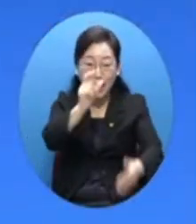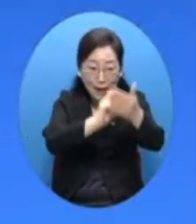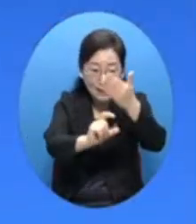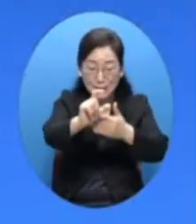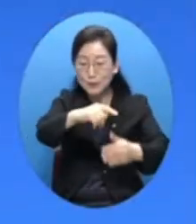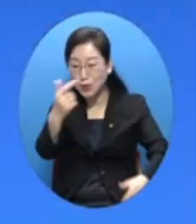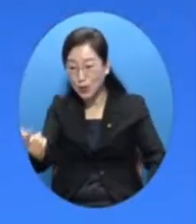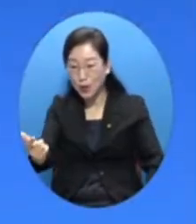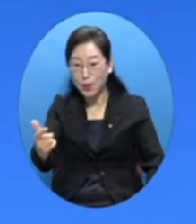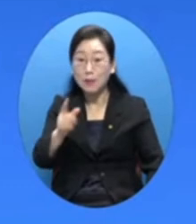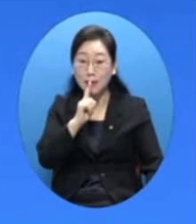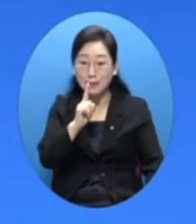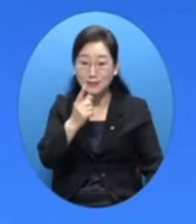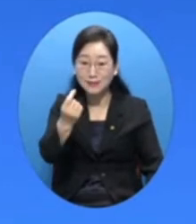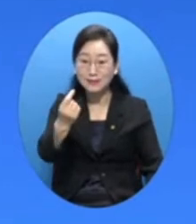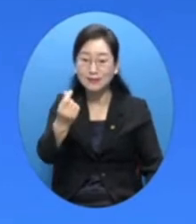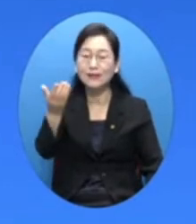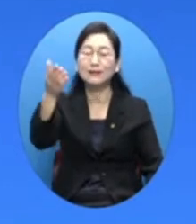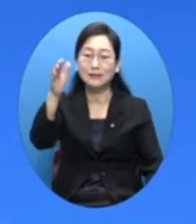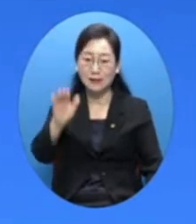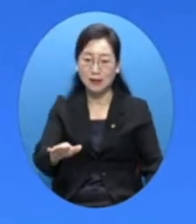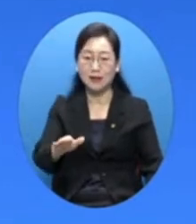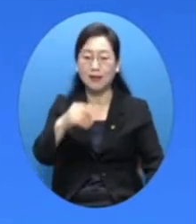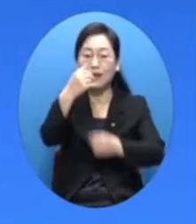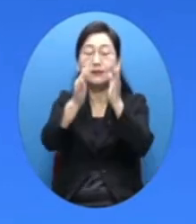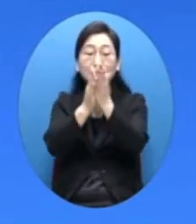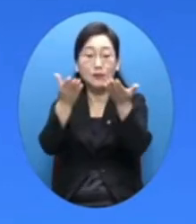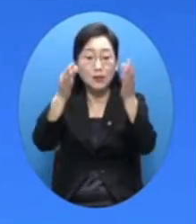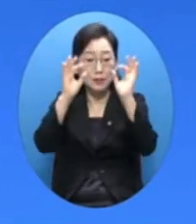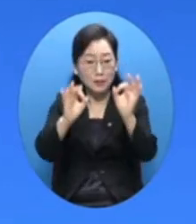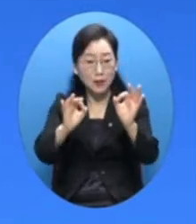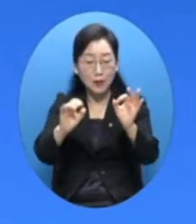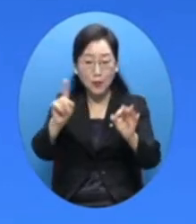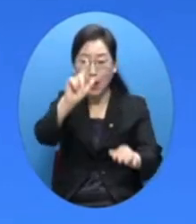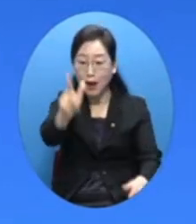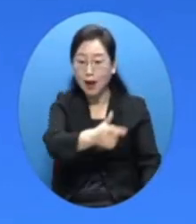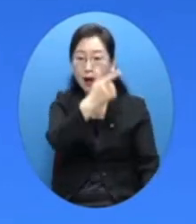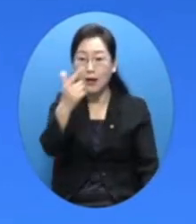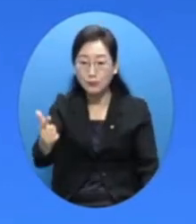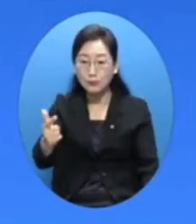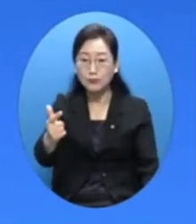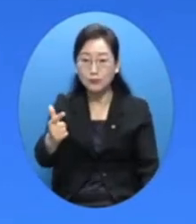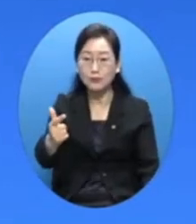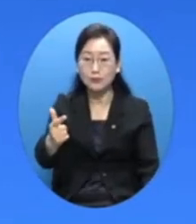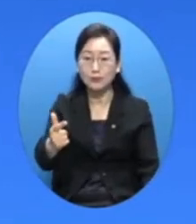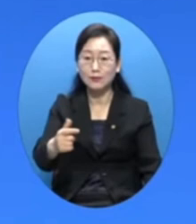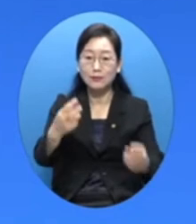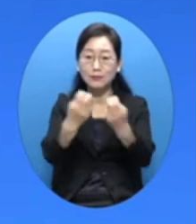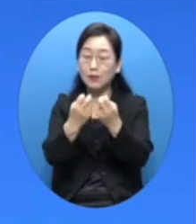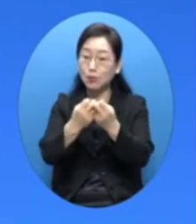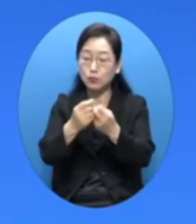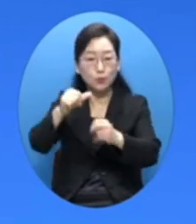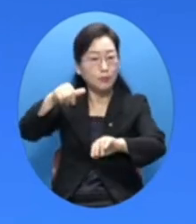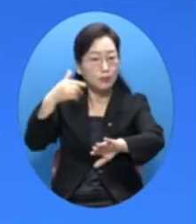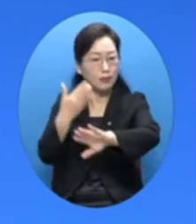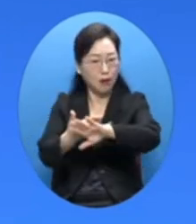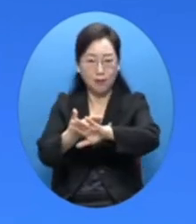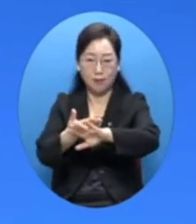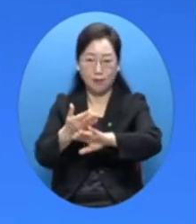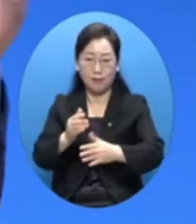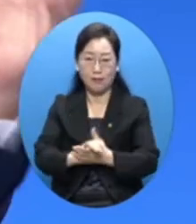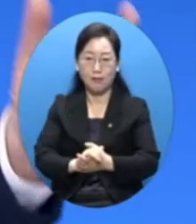되니 하루가 되었다 말합니다. 그런데 성경에 하루를 말하는 그 방법이 전혀 그